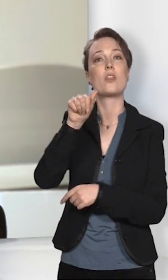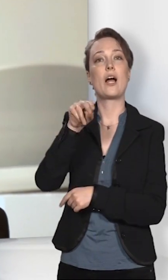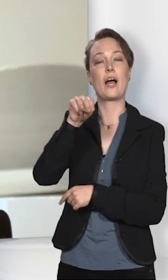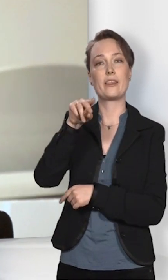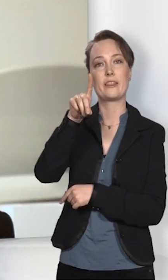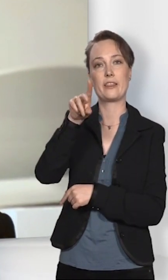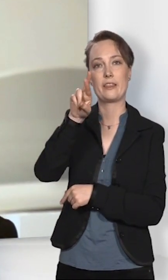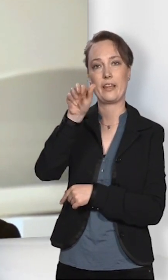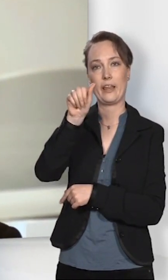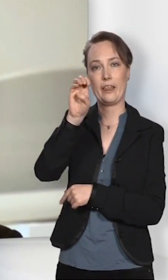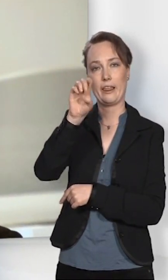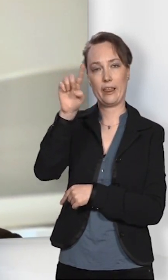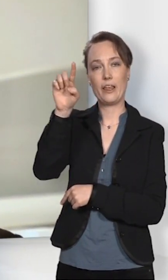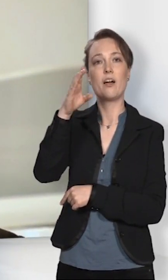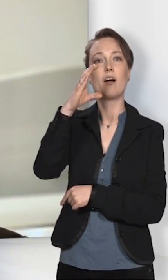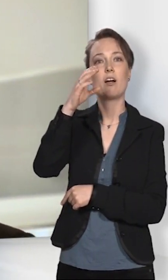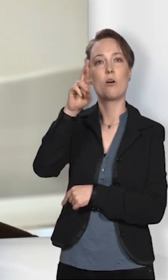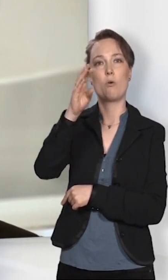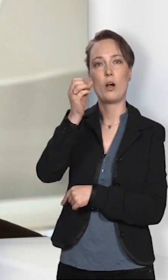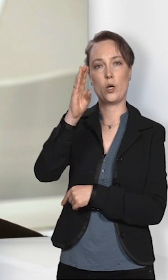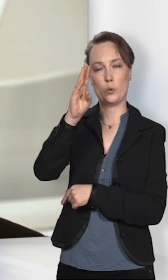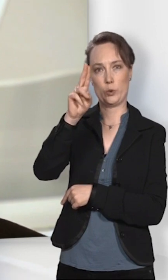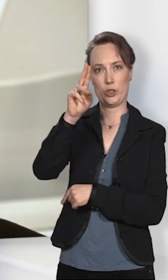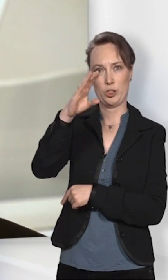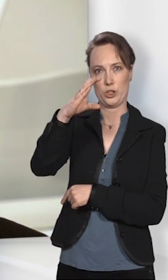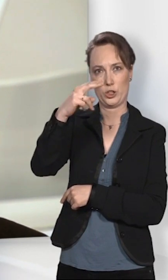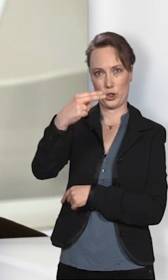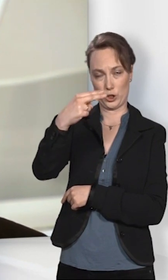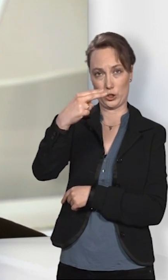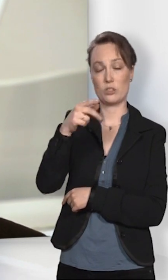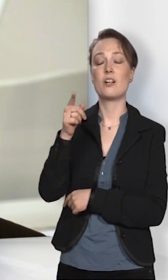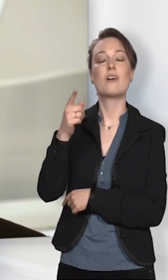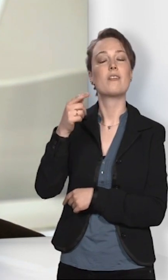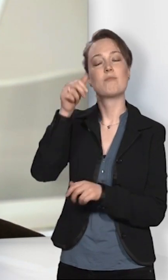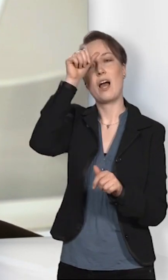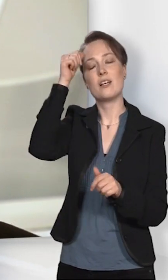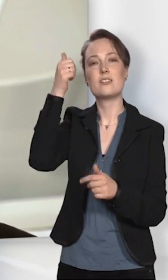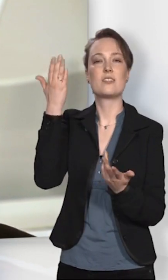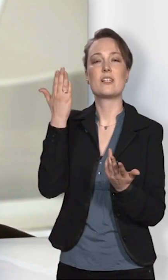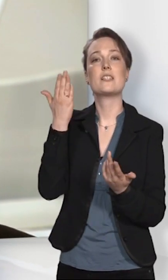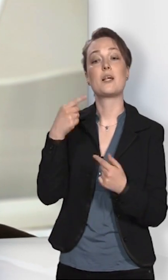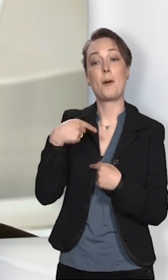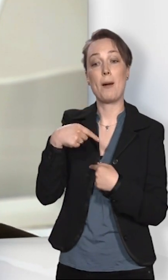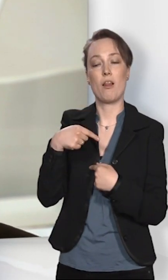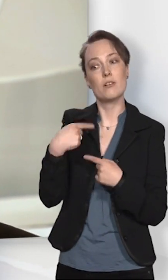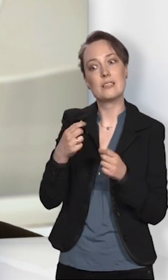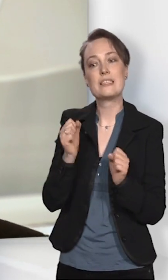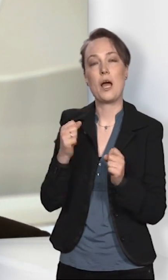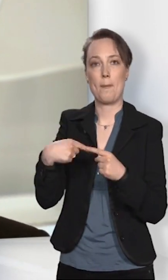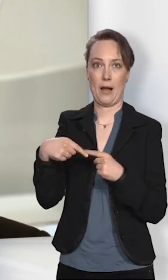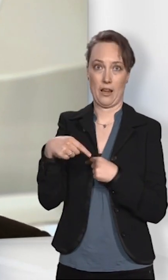Very Soon. Und ich weiß nicht mehr ganz genau, wann ich das zum ersten Mal gehört habe, aber noch als ich sehr jung war, vielleicht 10, 11 oder